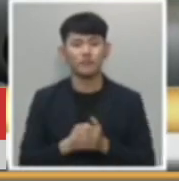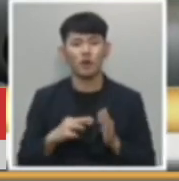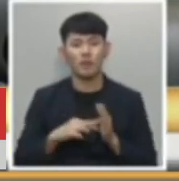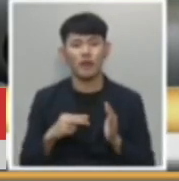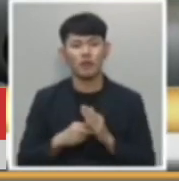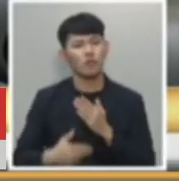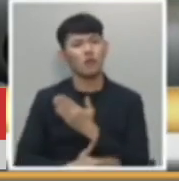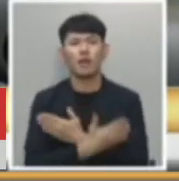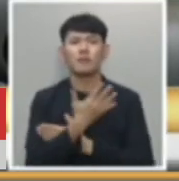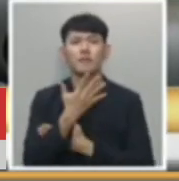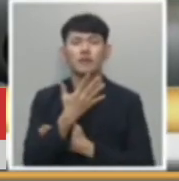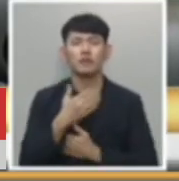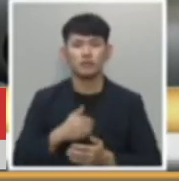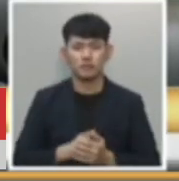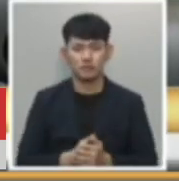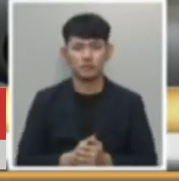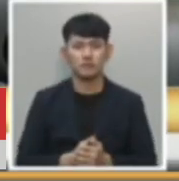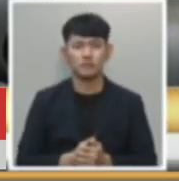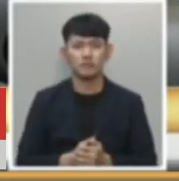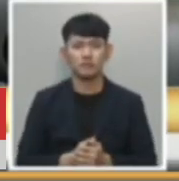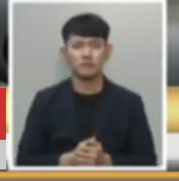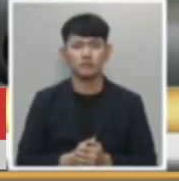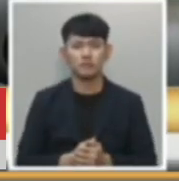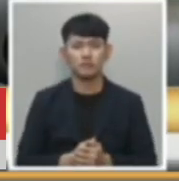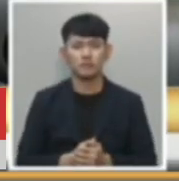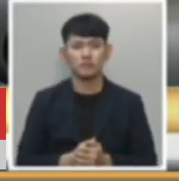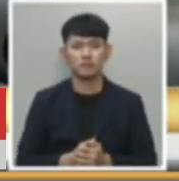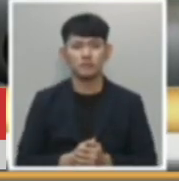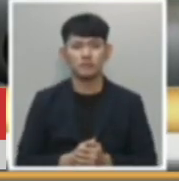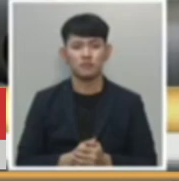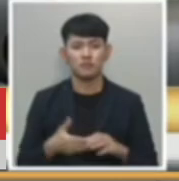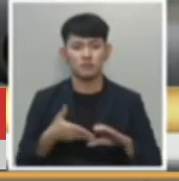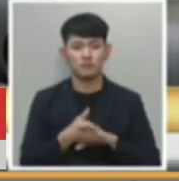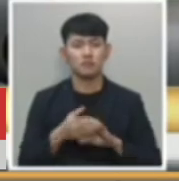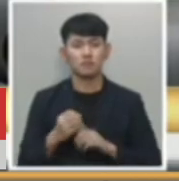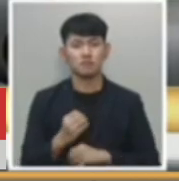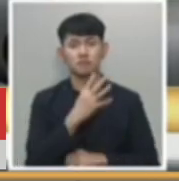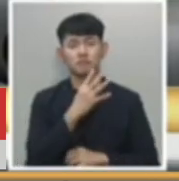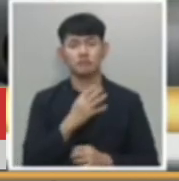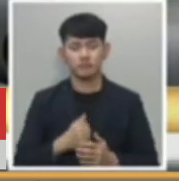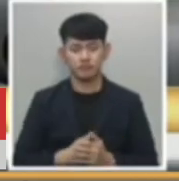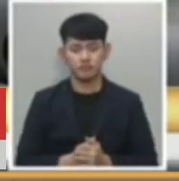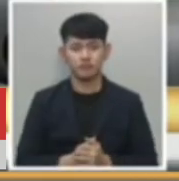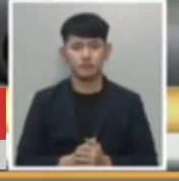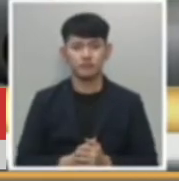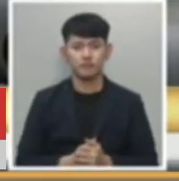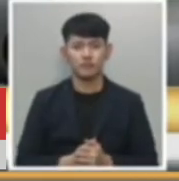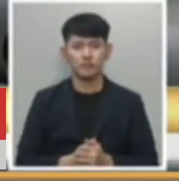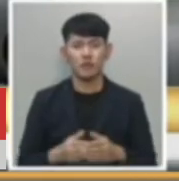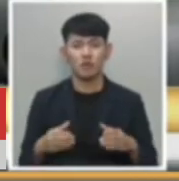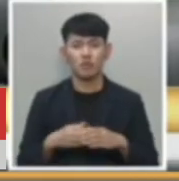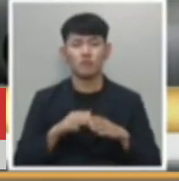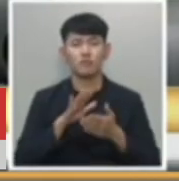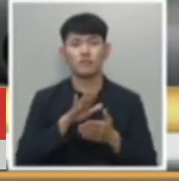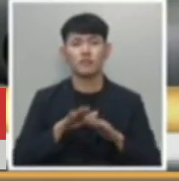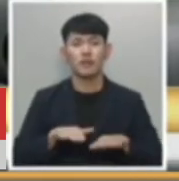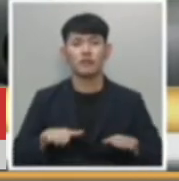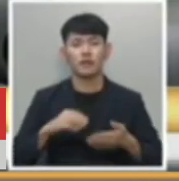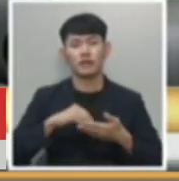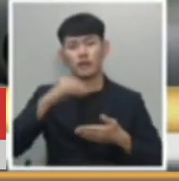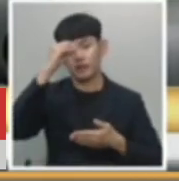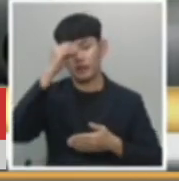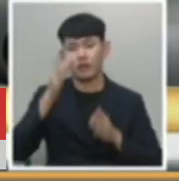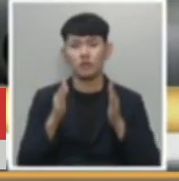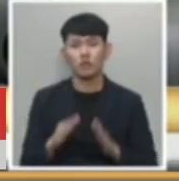าสขึ้นพาวอยขึ้นได้แล้วครับก็คือนักเรียนกลุ่มนี้จะมีประมาณ 500,000